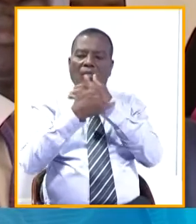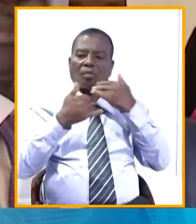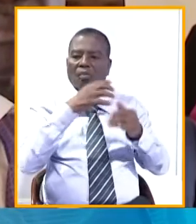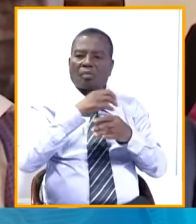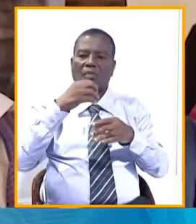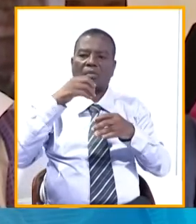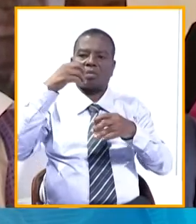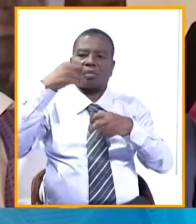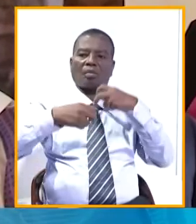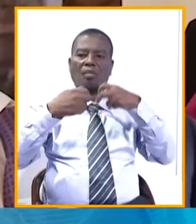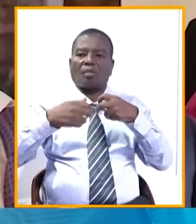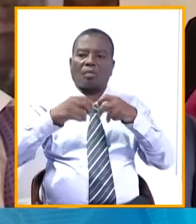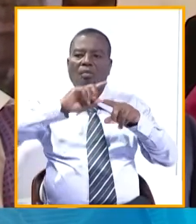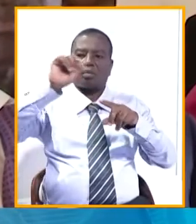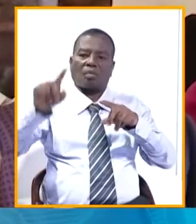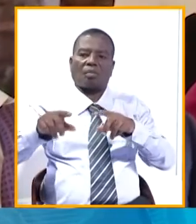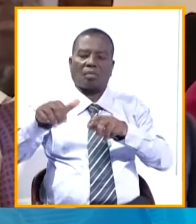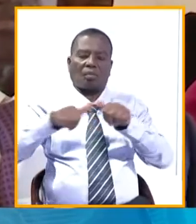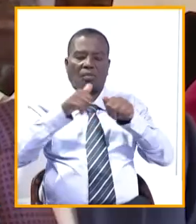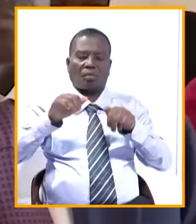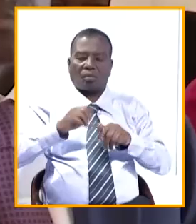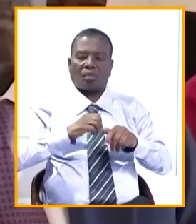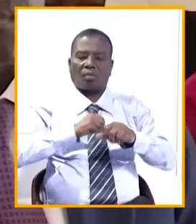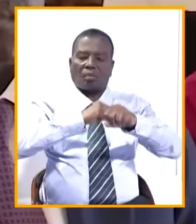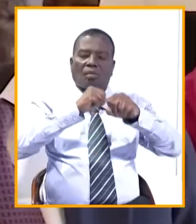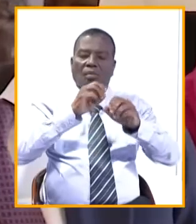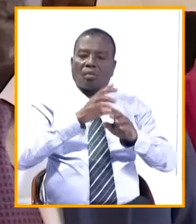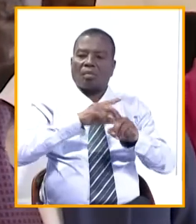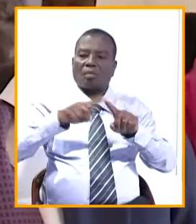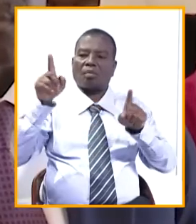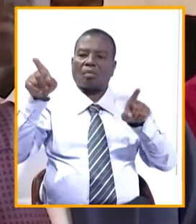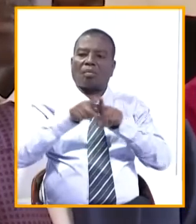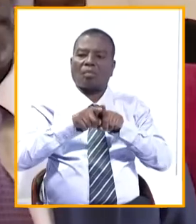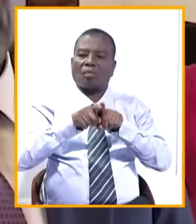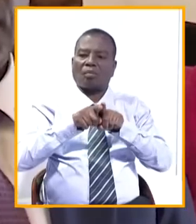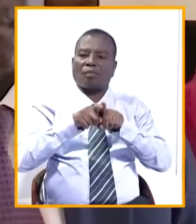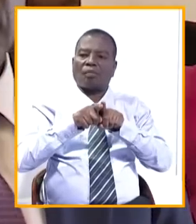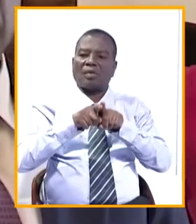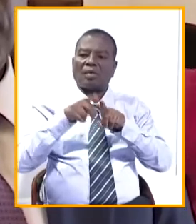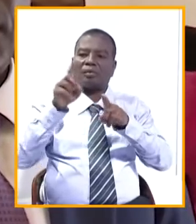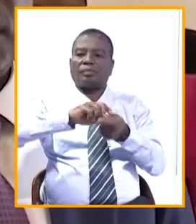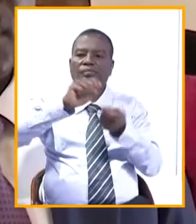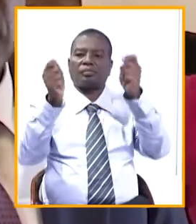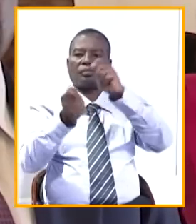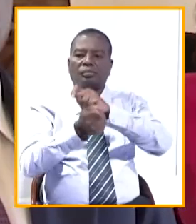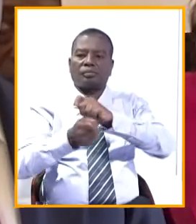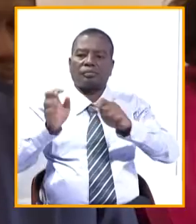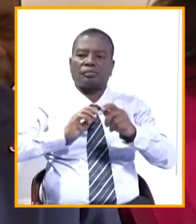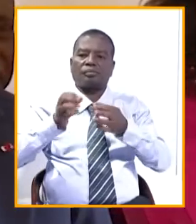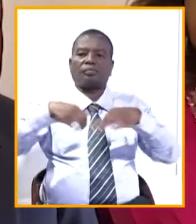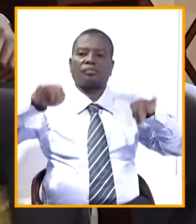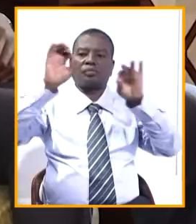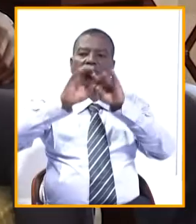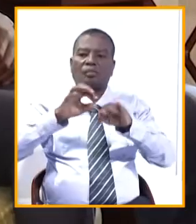des questions d'actualité de l'heure sécuritaire, mais aussi et surtout le devenir de notre